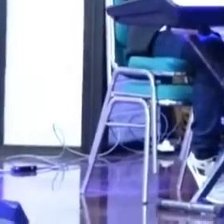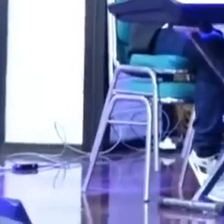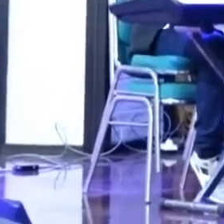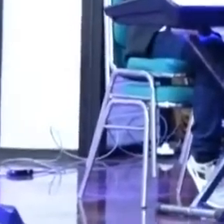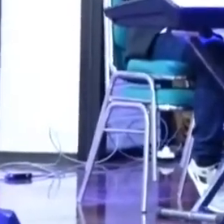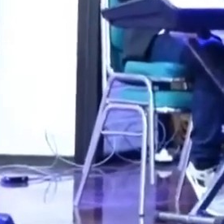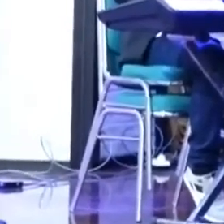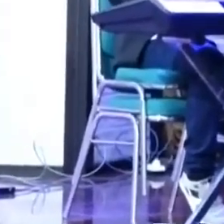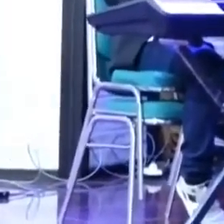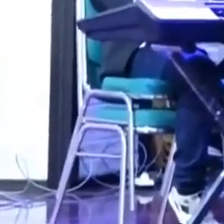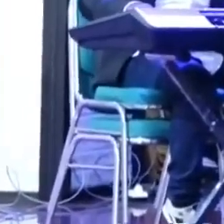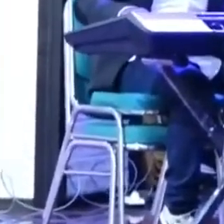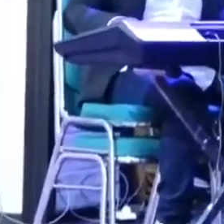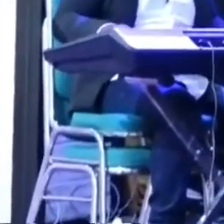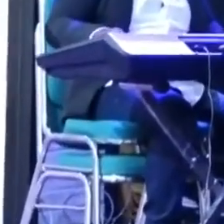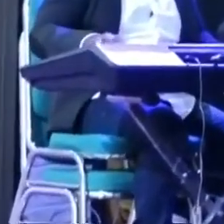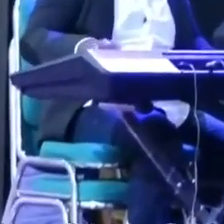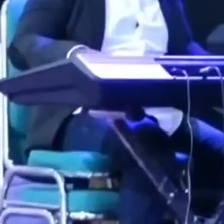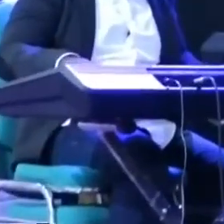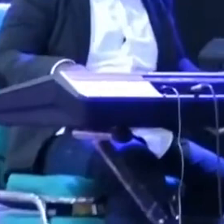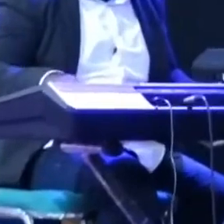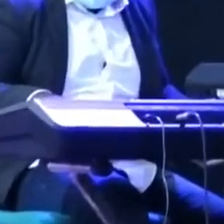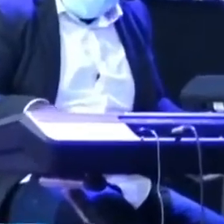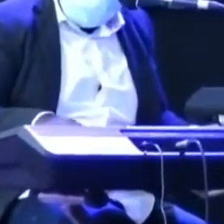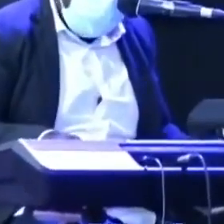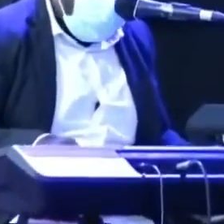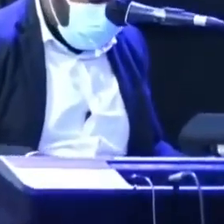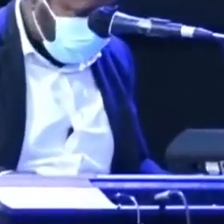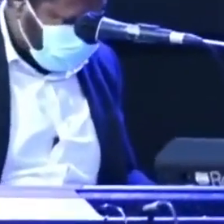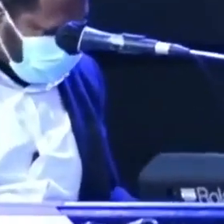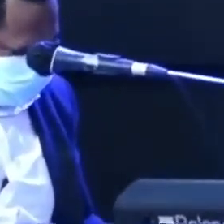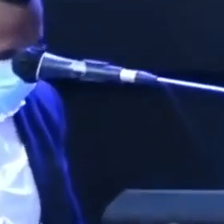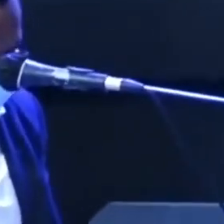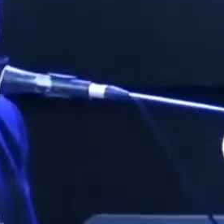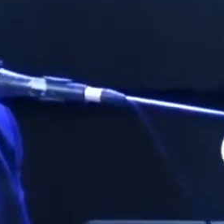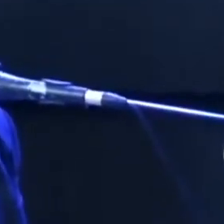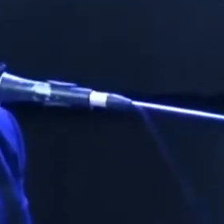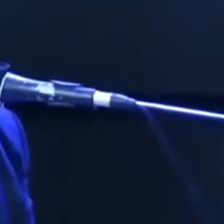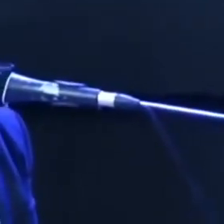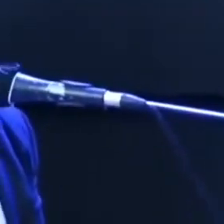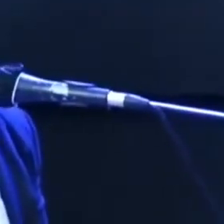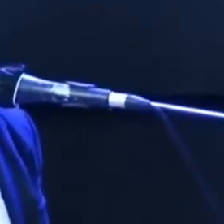wajib wajib huhuhu huhuhu